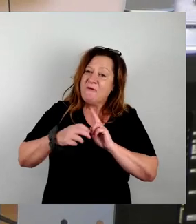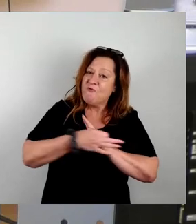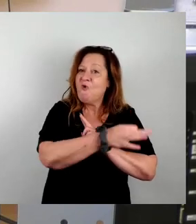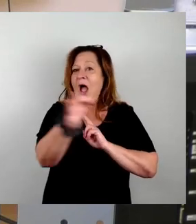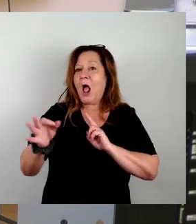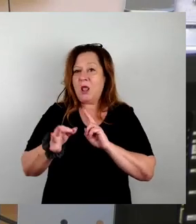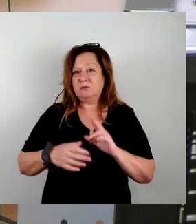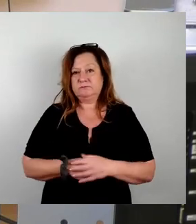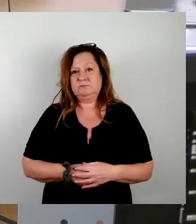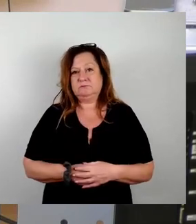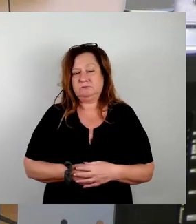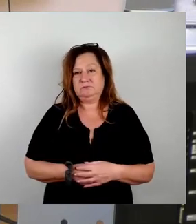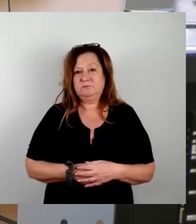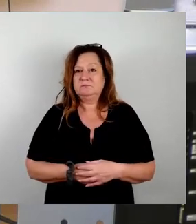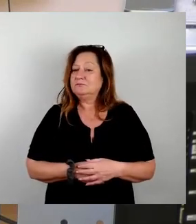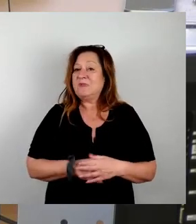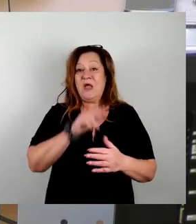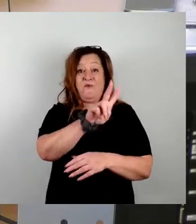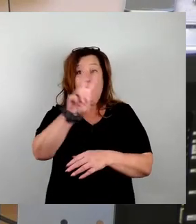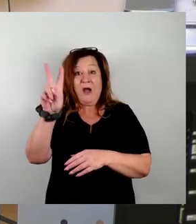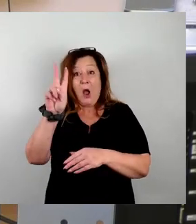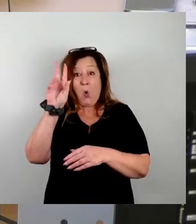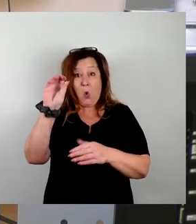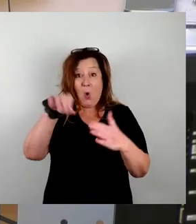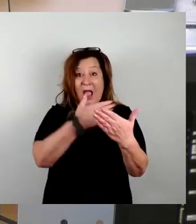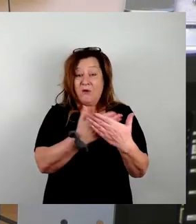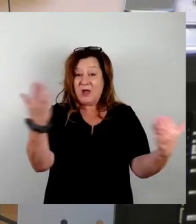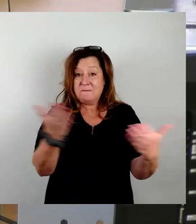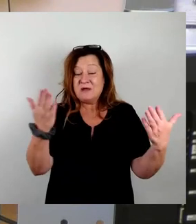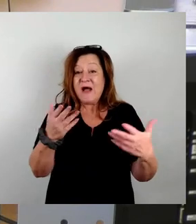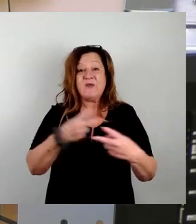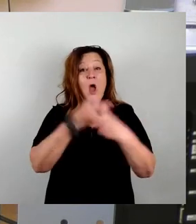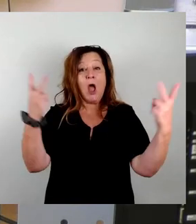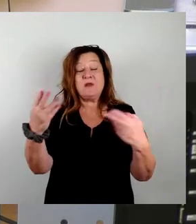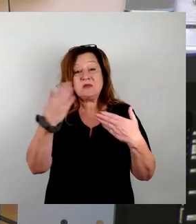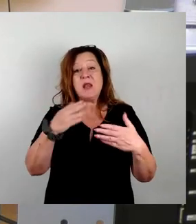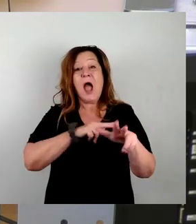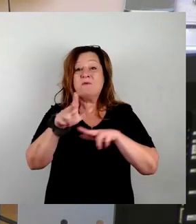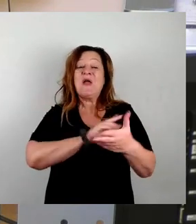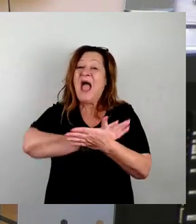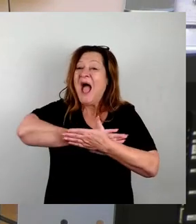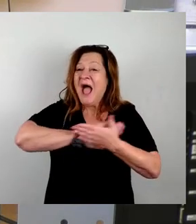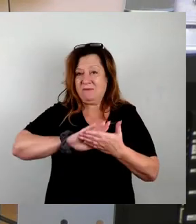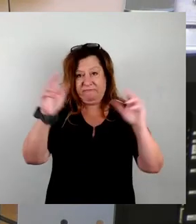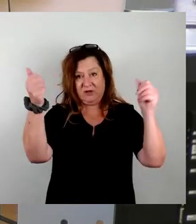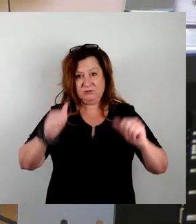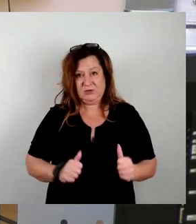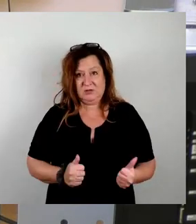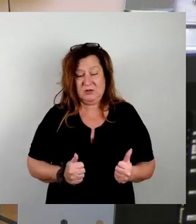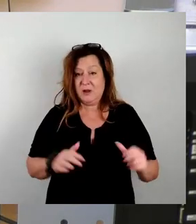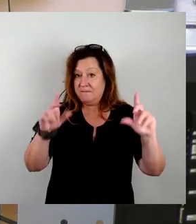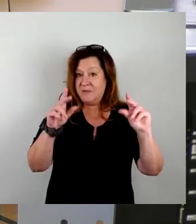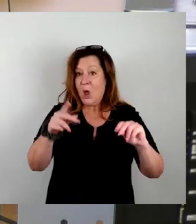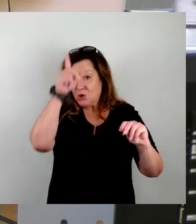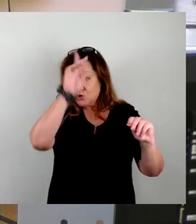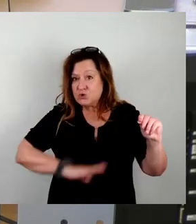Die Aufgabe des VVOs ist es auch, den öffentlichen Nahverkehr so einfach wie möglich zu machen. Das Deutschlandticket, und